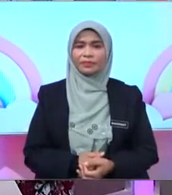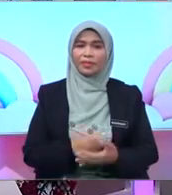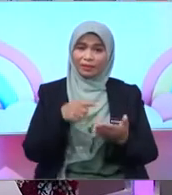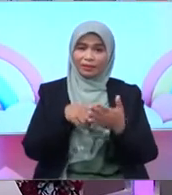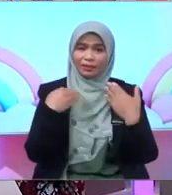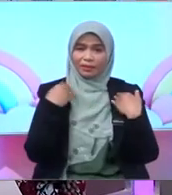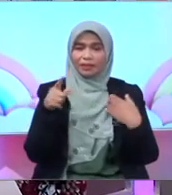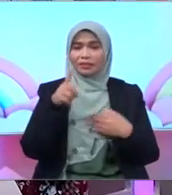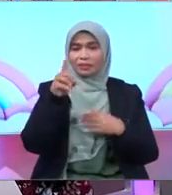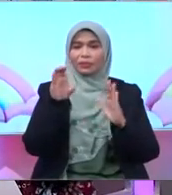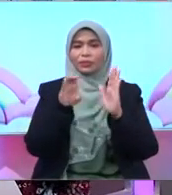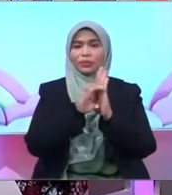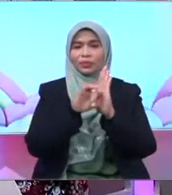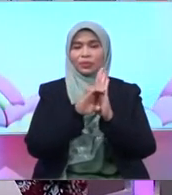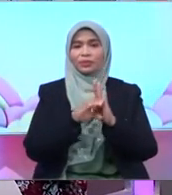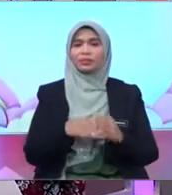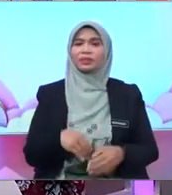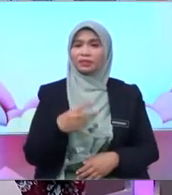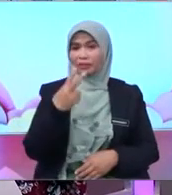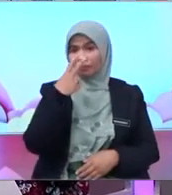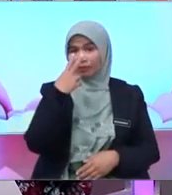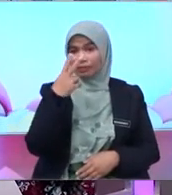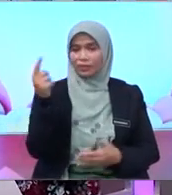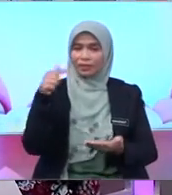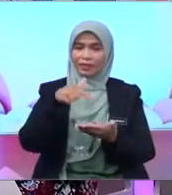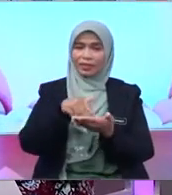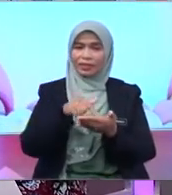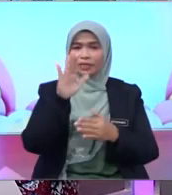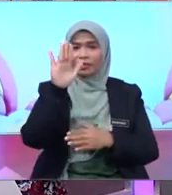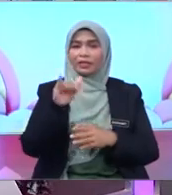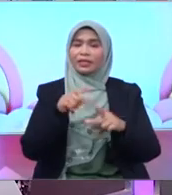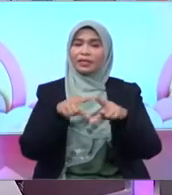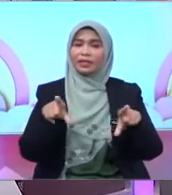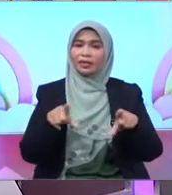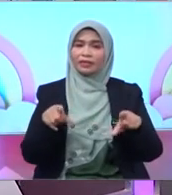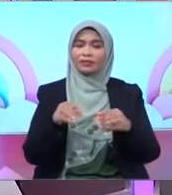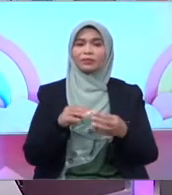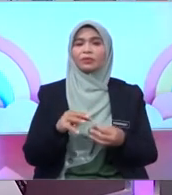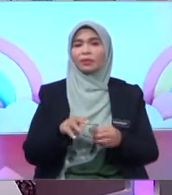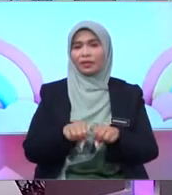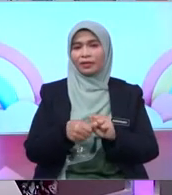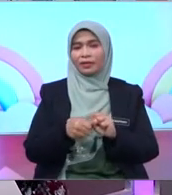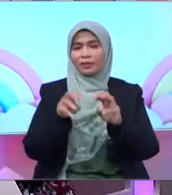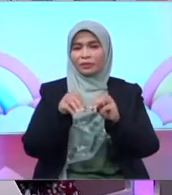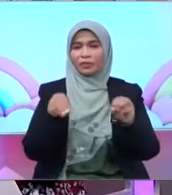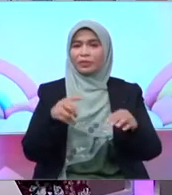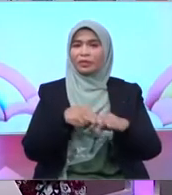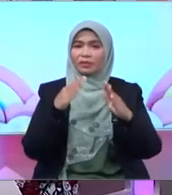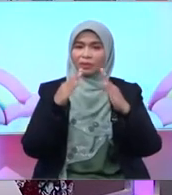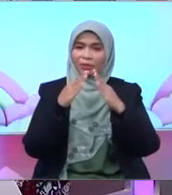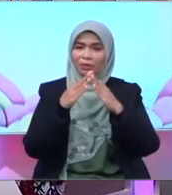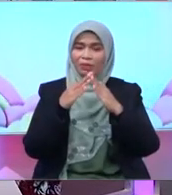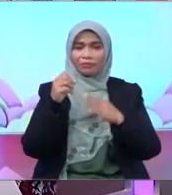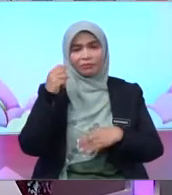satu contoh situasi kita lihat contohnya lain supaya uripmu rumah dan Mira faham Apa